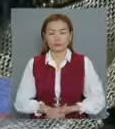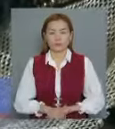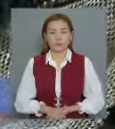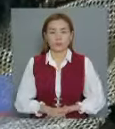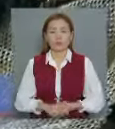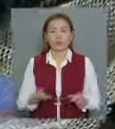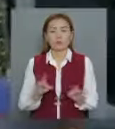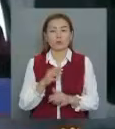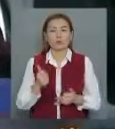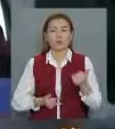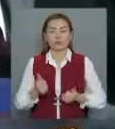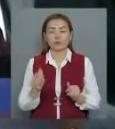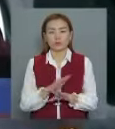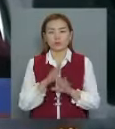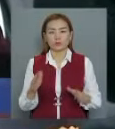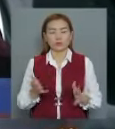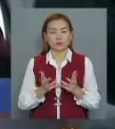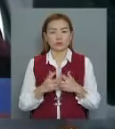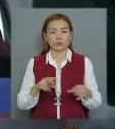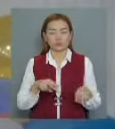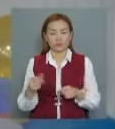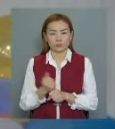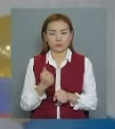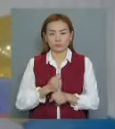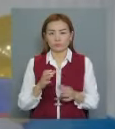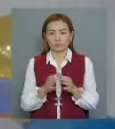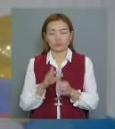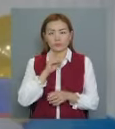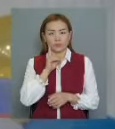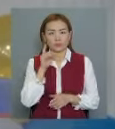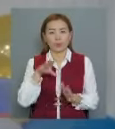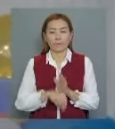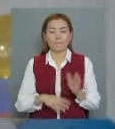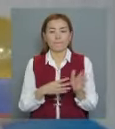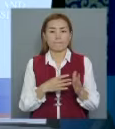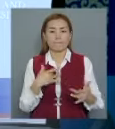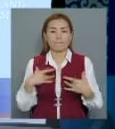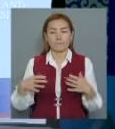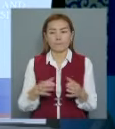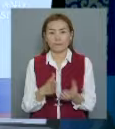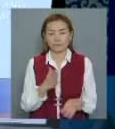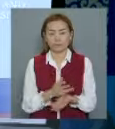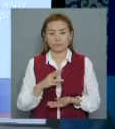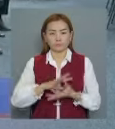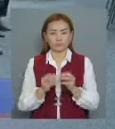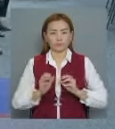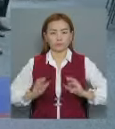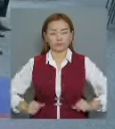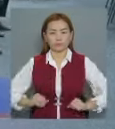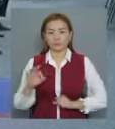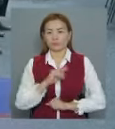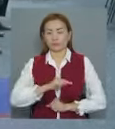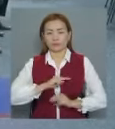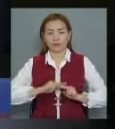Мюзикл жанрында өткен фестивальге техникалық бағыттағы оқу орындары студенттерінен құралған 9 театр қатысты. Іс-шарада батырдың